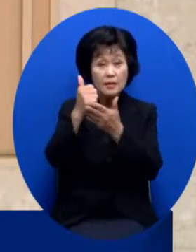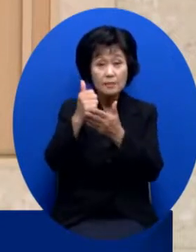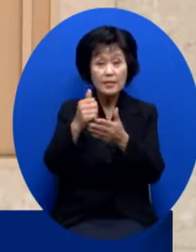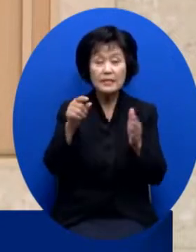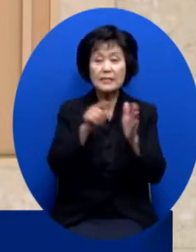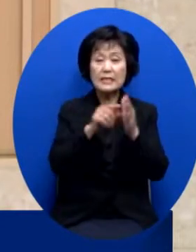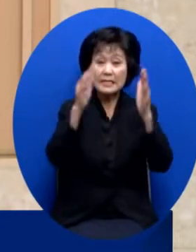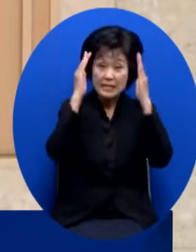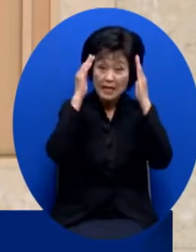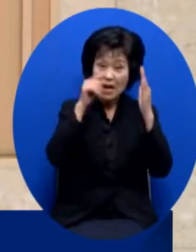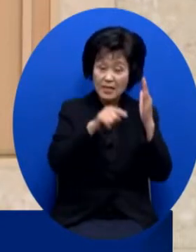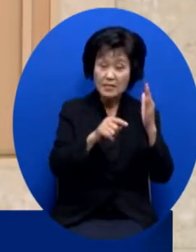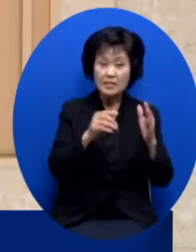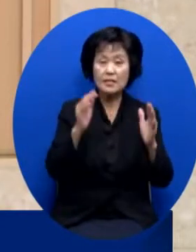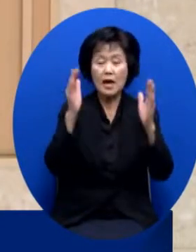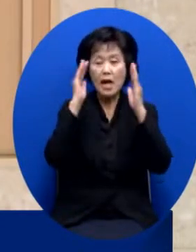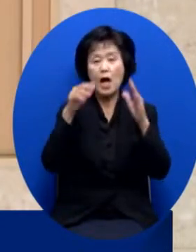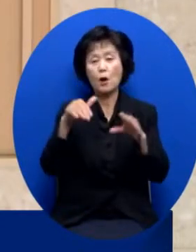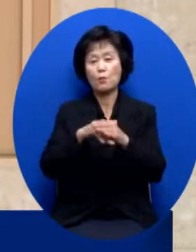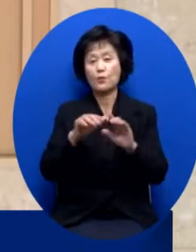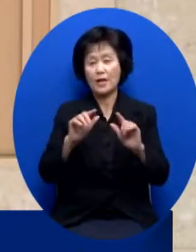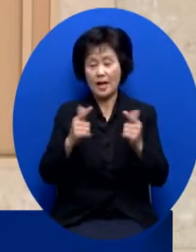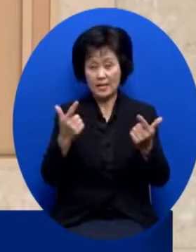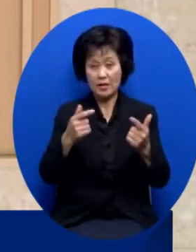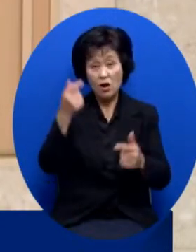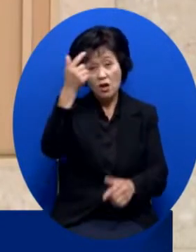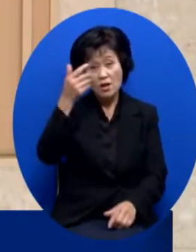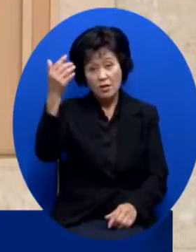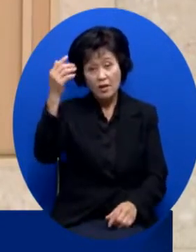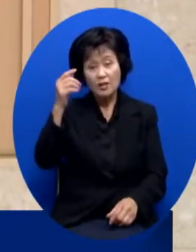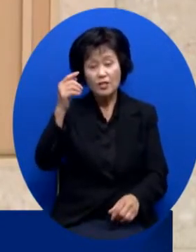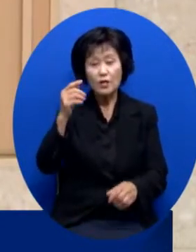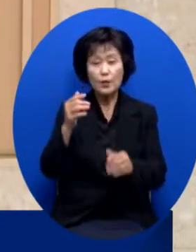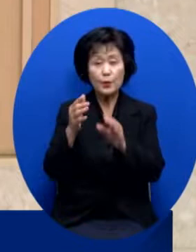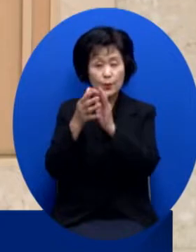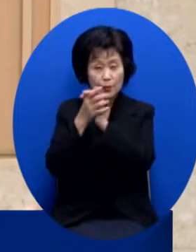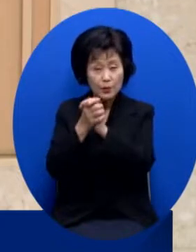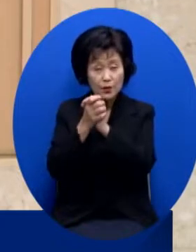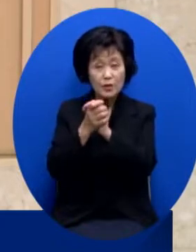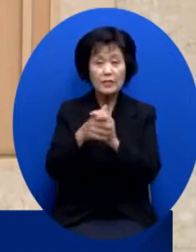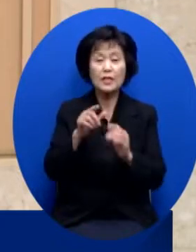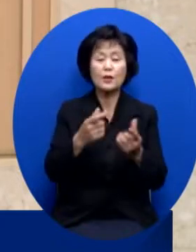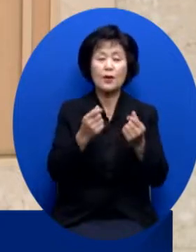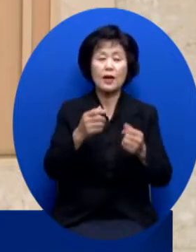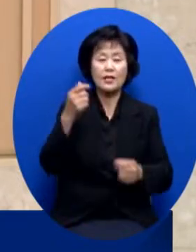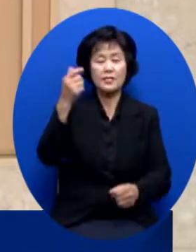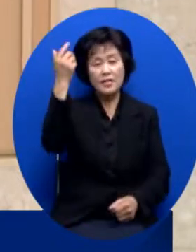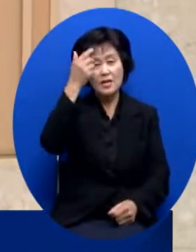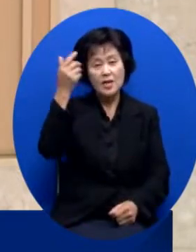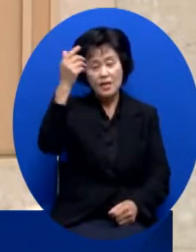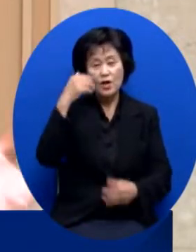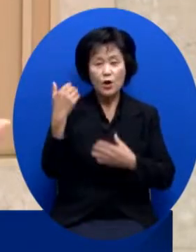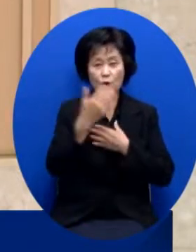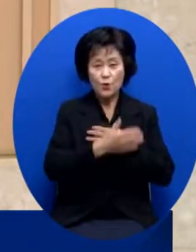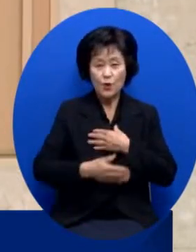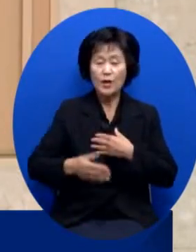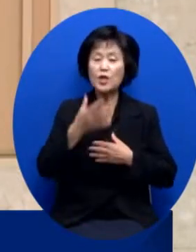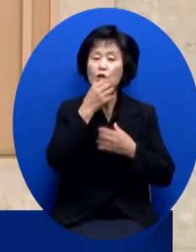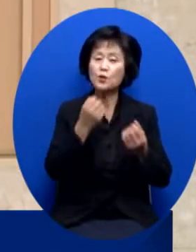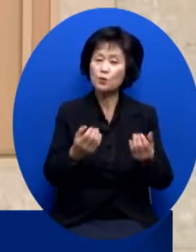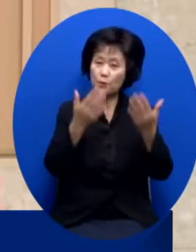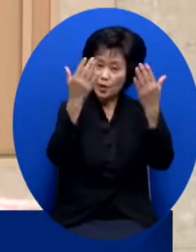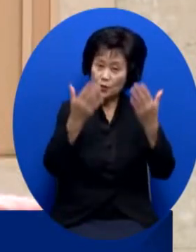학문이 아니라는 영적인 것을 가지고 매달리니까 이렇게 영육간에 축복해줬다. 영혼을